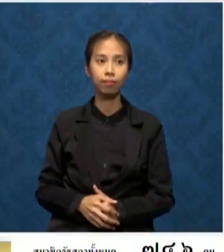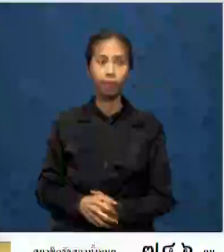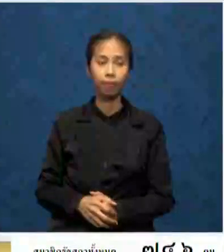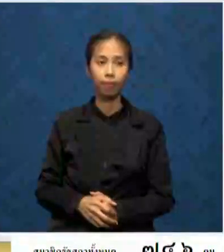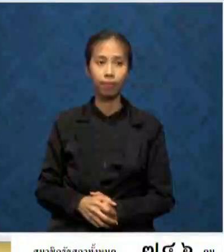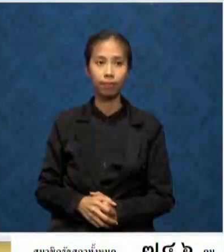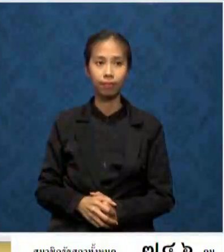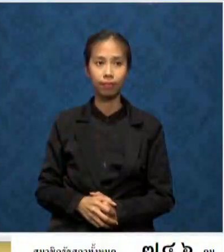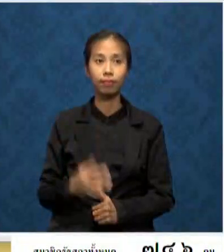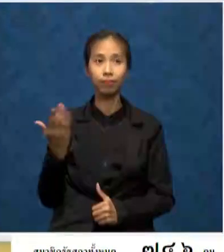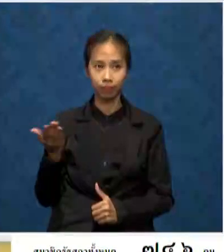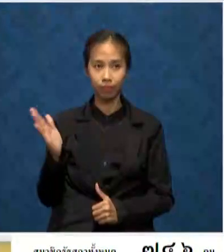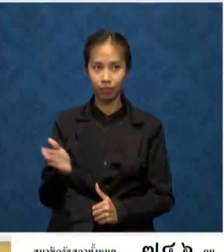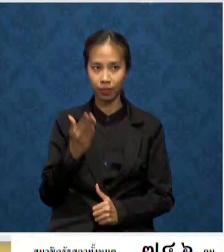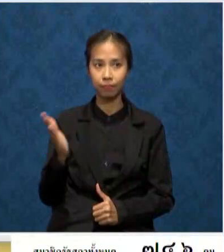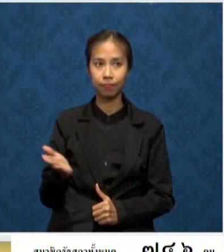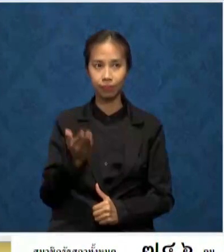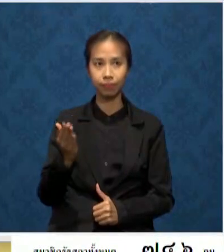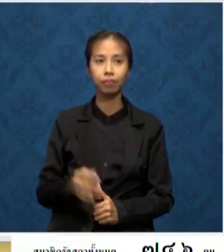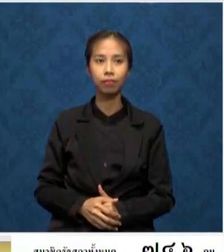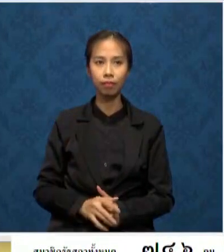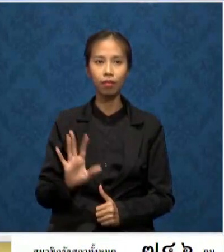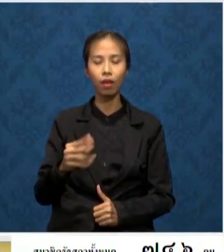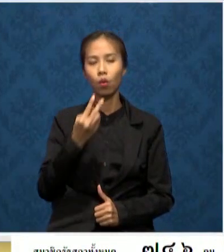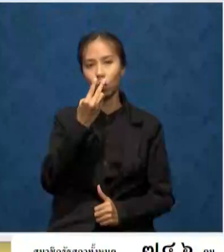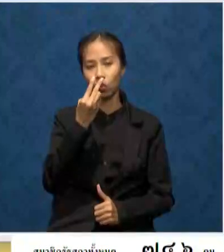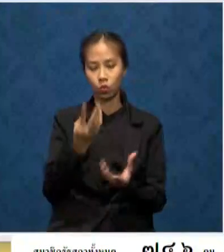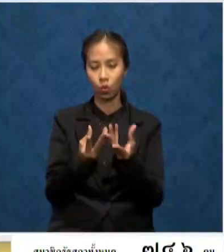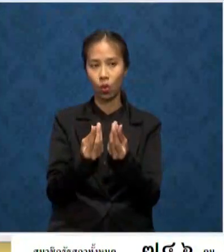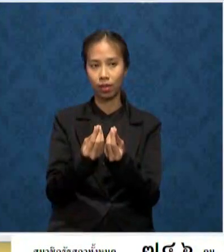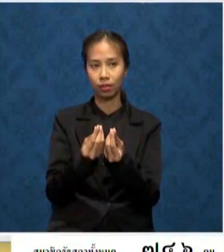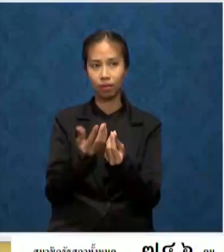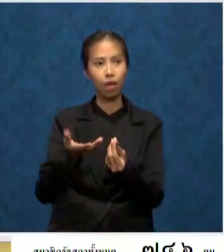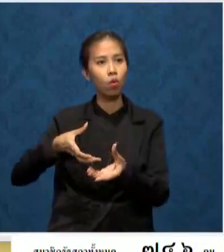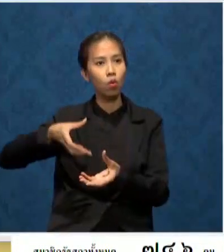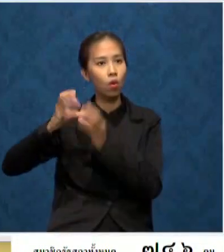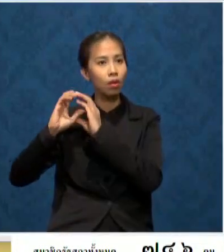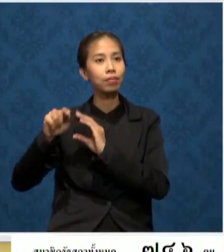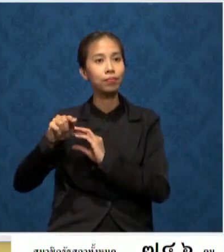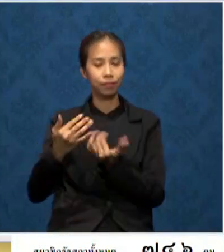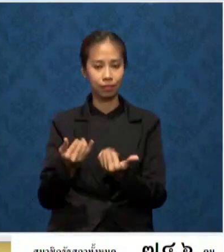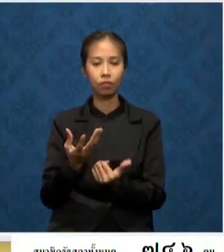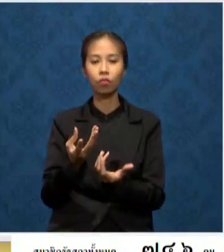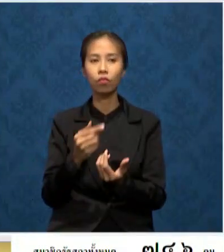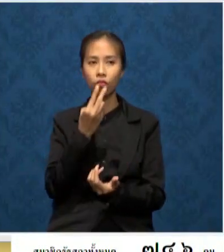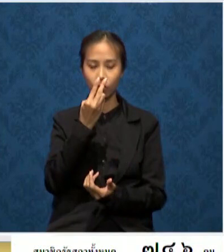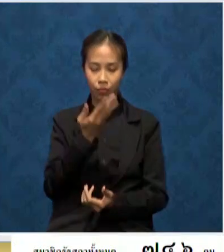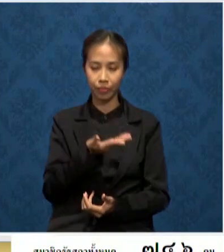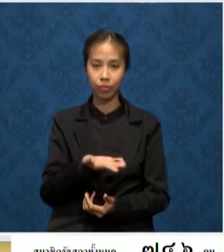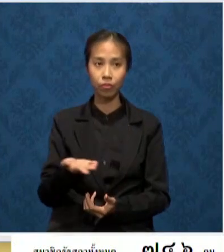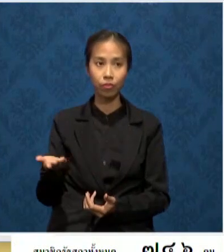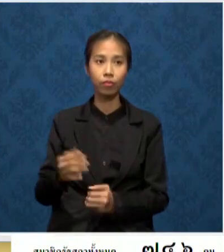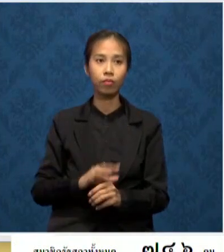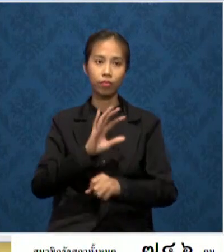ไปครับ มาดูตัเลขถอยมาหนอยครับ มาดูตัเลขครับ